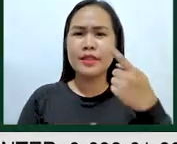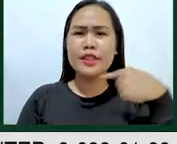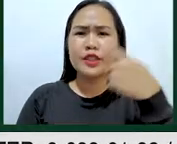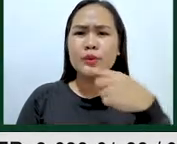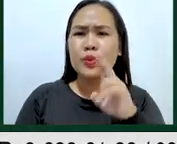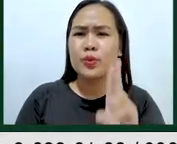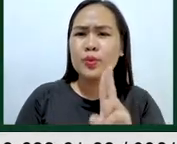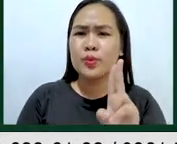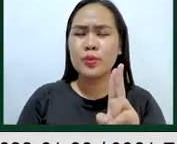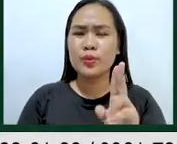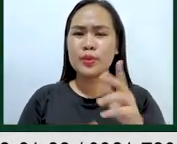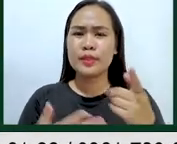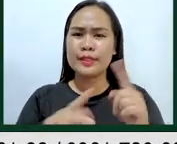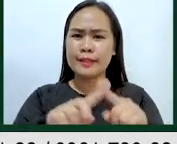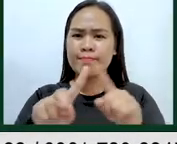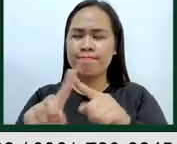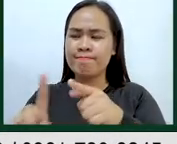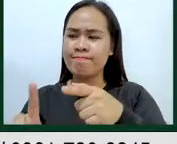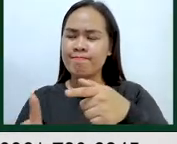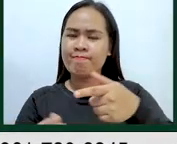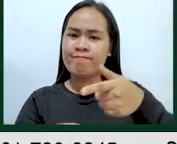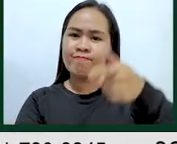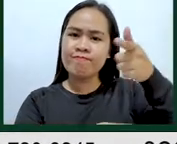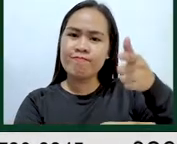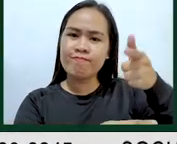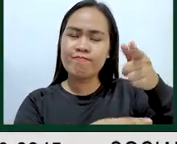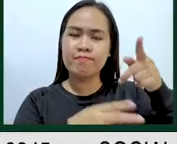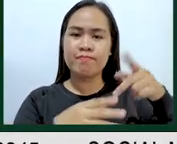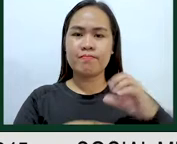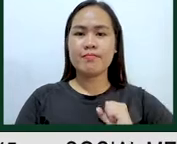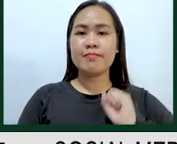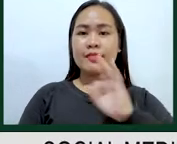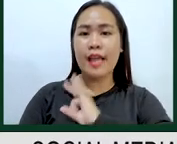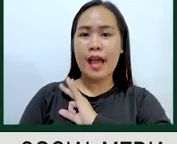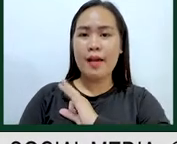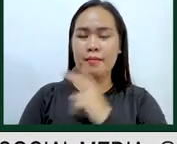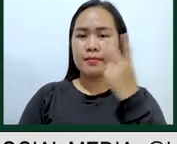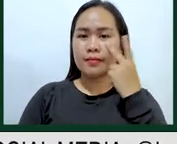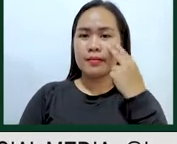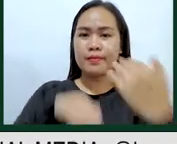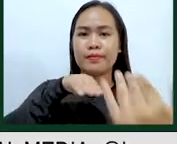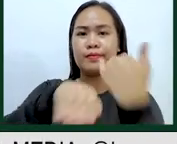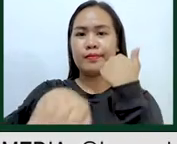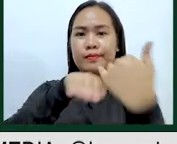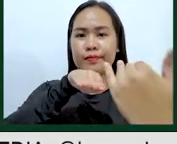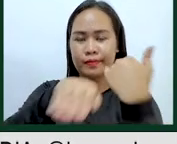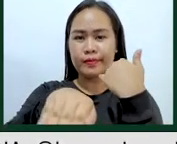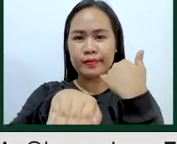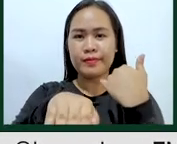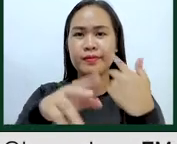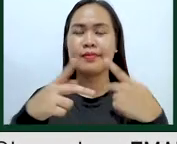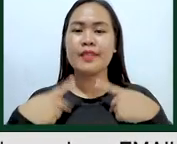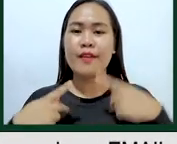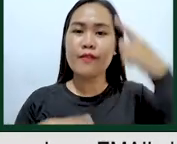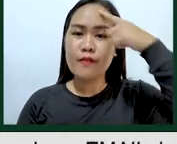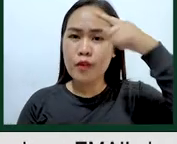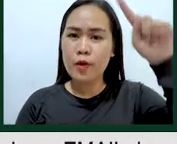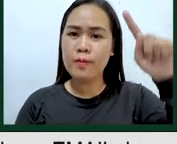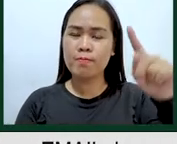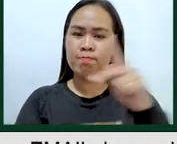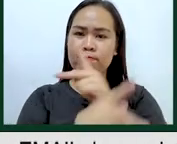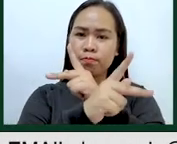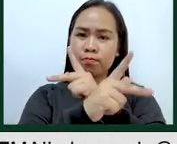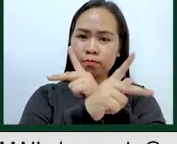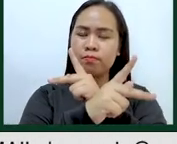natin na ay gagamitin ng ating mga gaiters, no, yung mga nag-check ng temperature sa ating